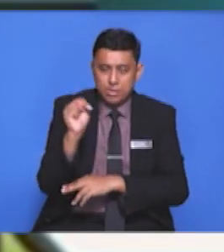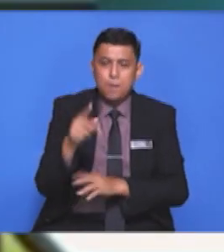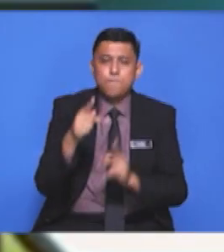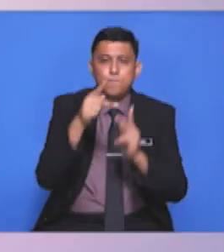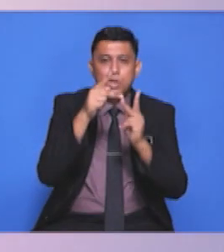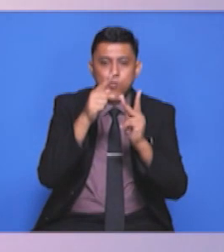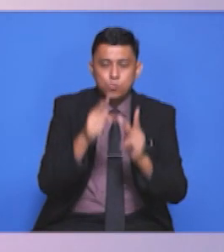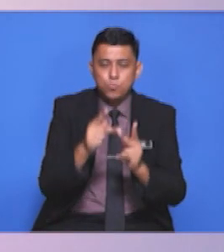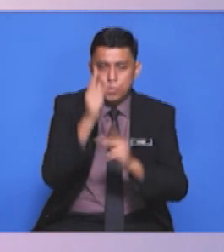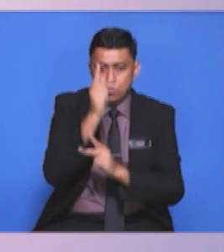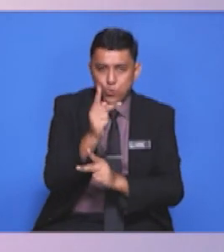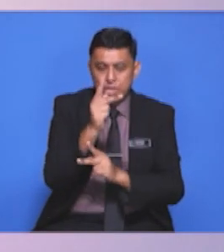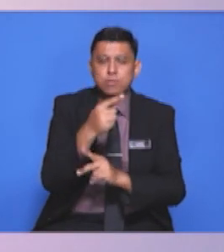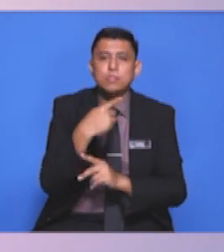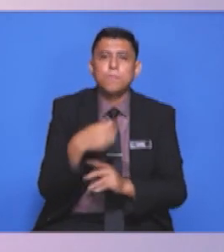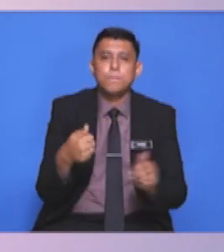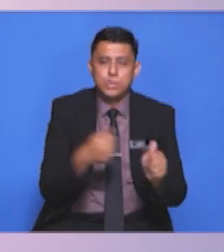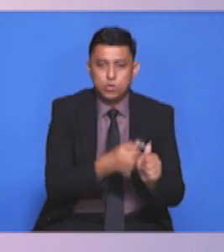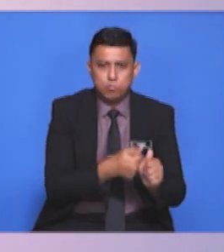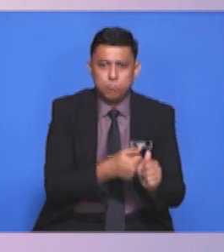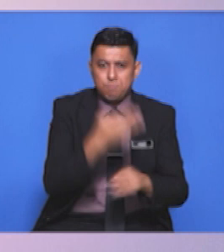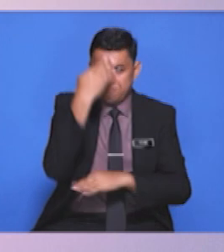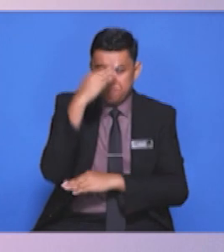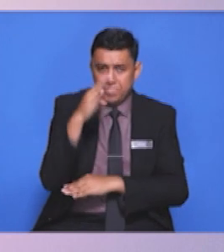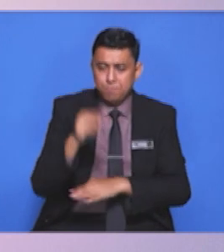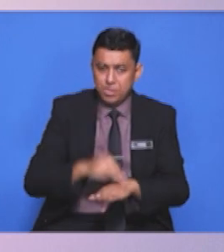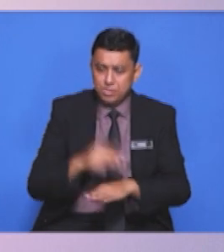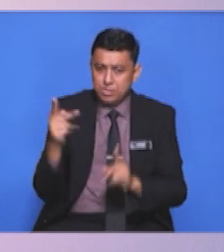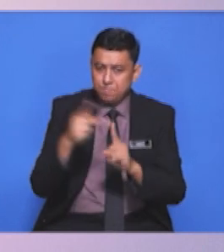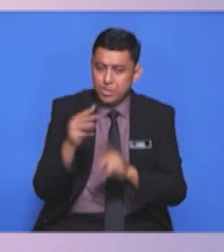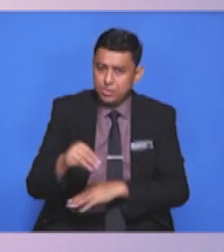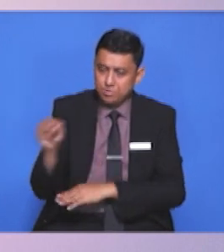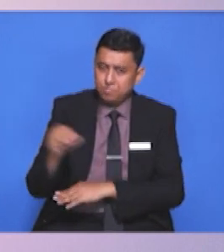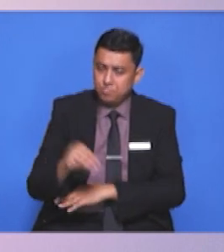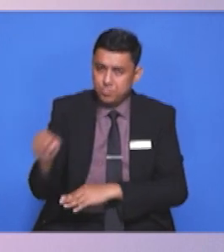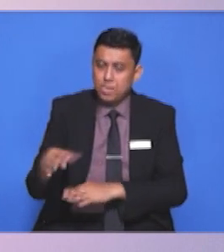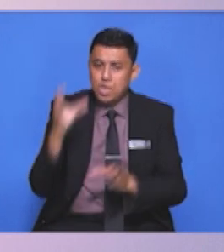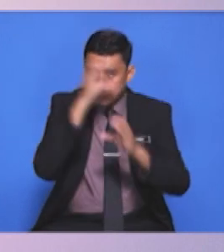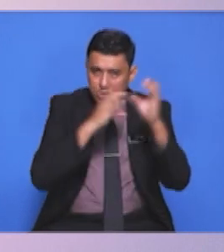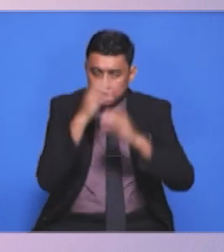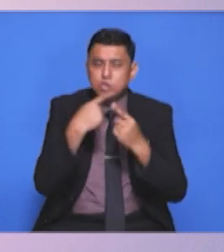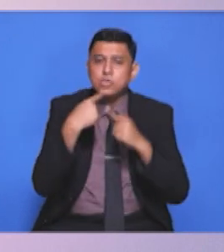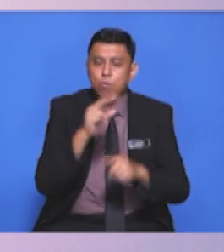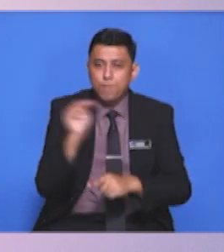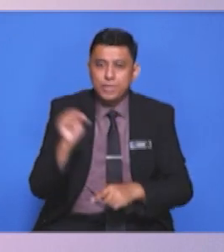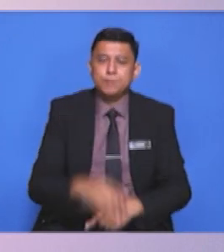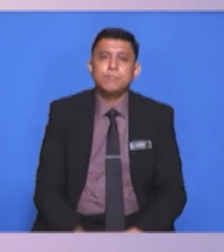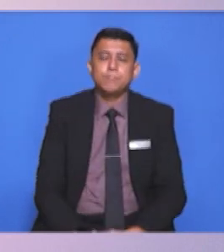berikut cek bagi sedikit masse kepada murid-murid ya untuk mencari jawaban